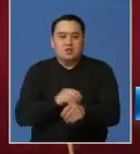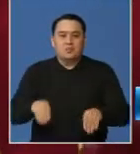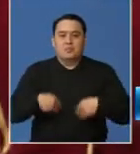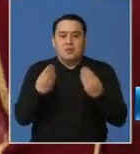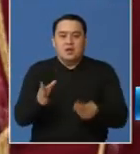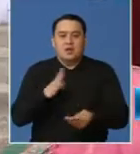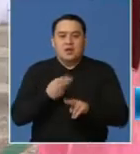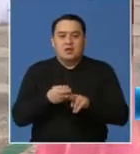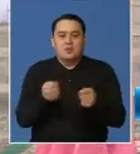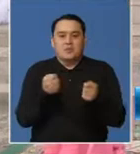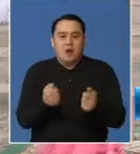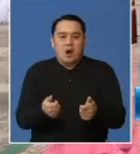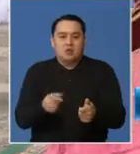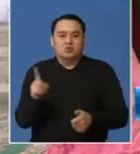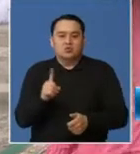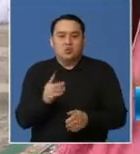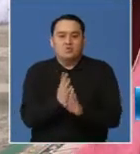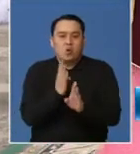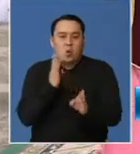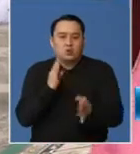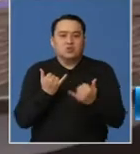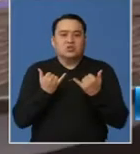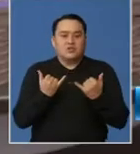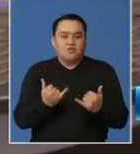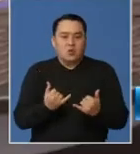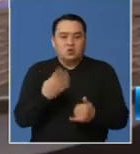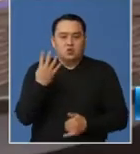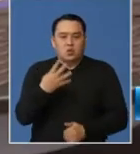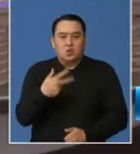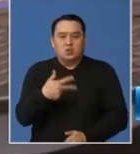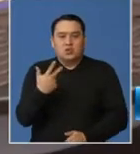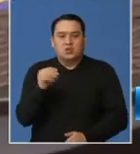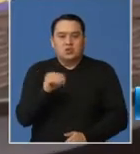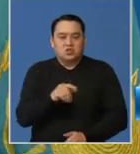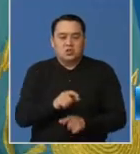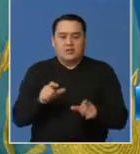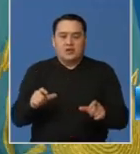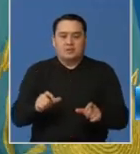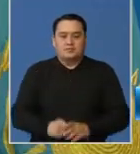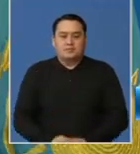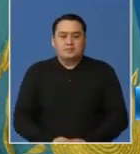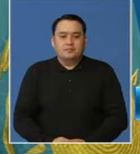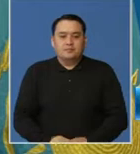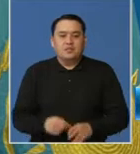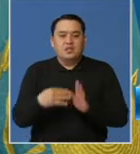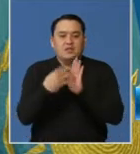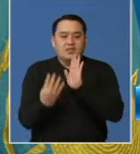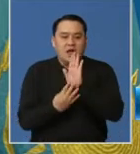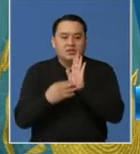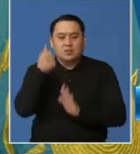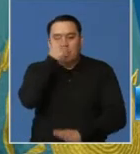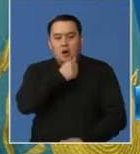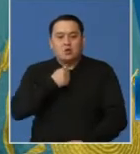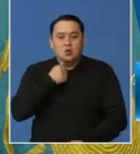жилья. Но этого мало, учитывая, что в очереди сегодня стоят 43 тысячи человек. Поэтому в 2019